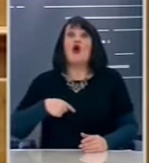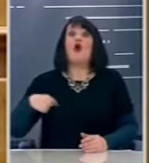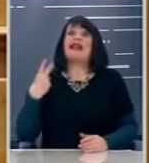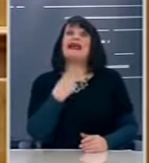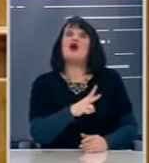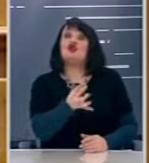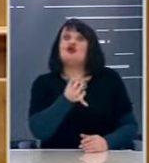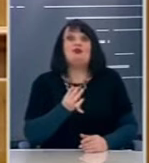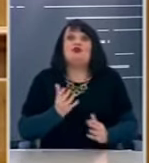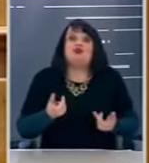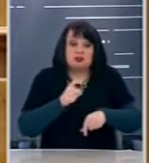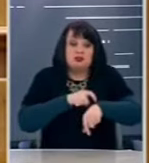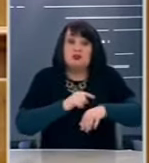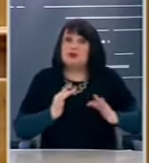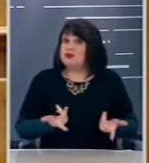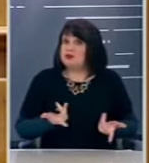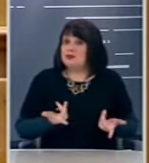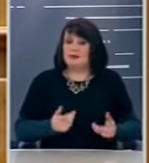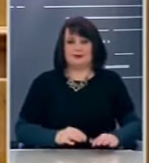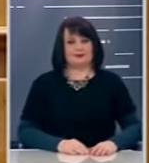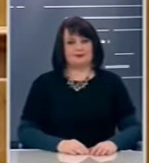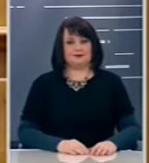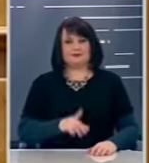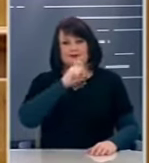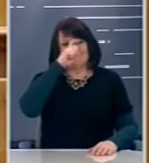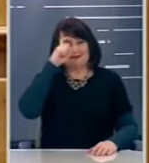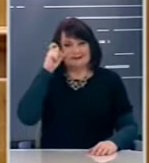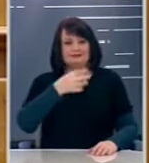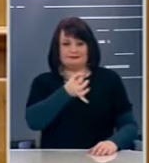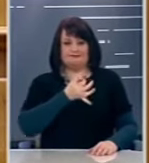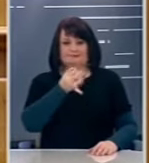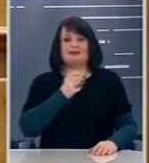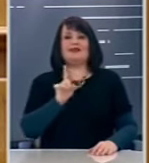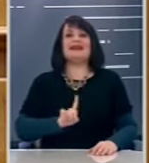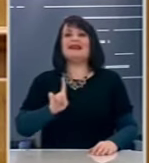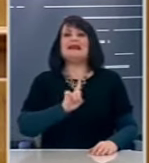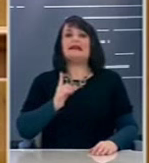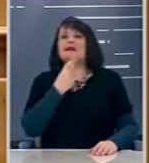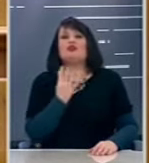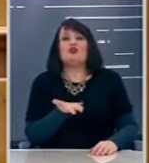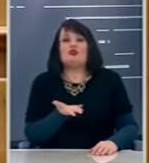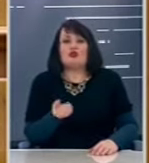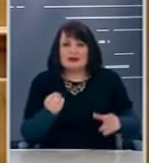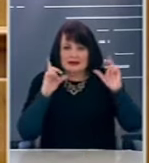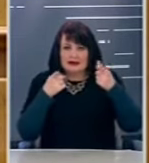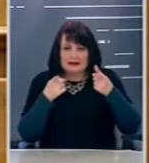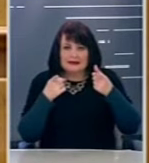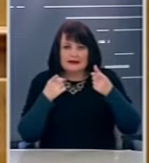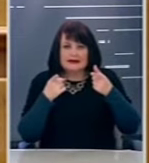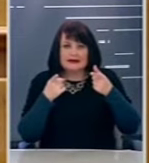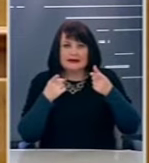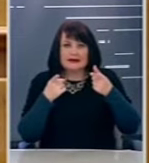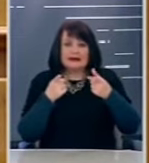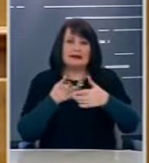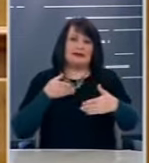μιλήσει. Και είναι πραγματικά δύσκολο να μιλήσει, διότι βρίσκεται βρίσκεται σε